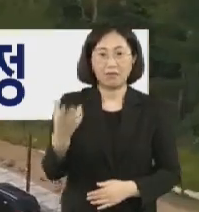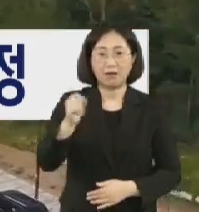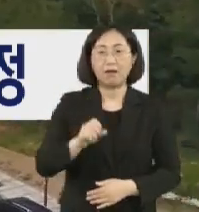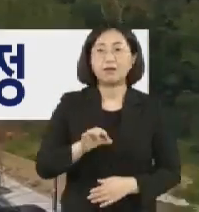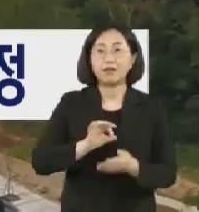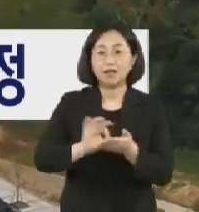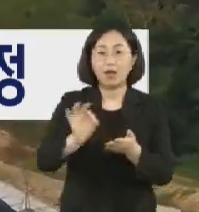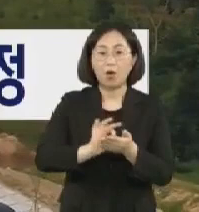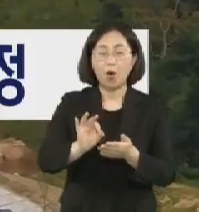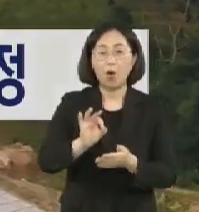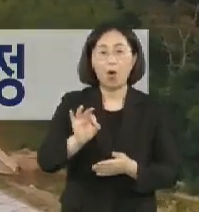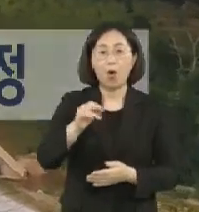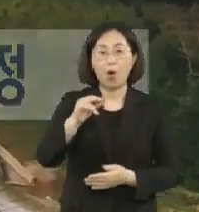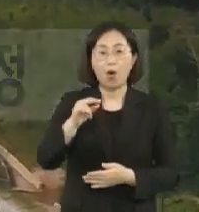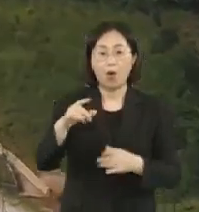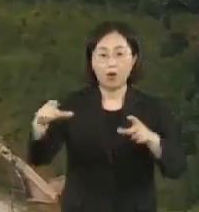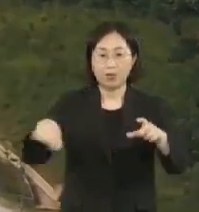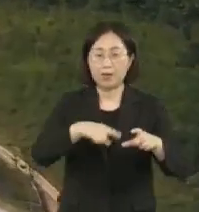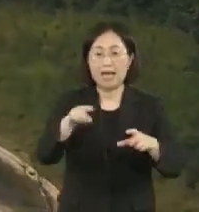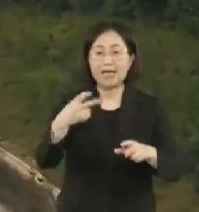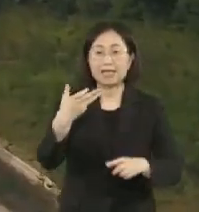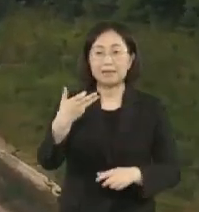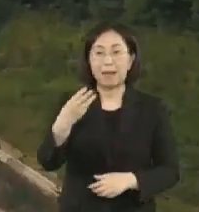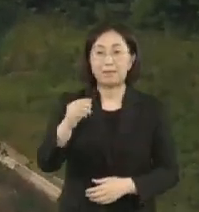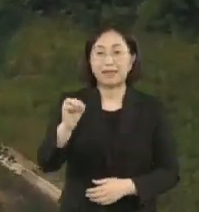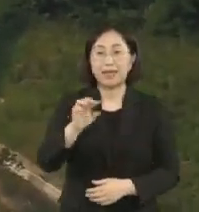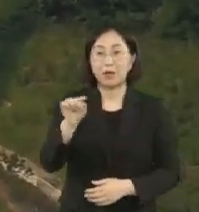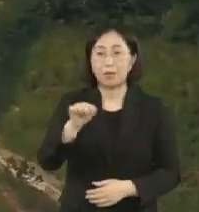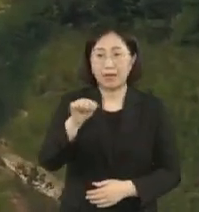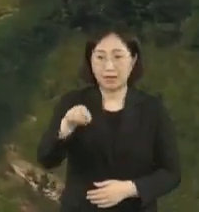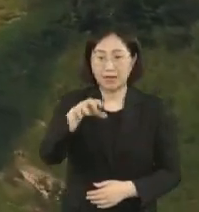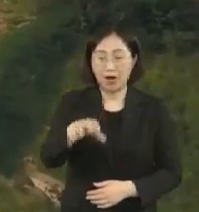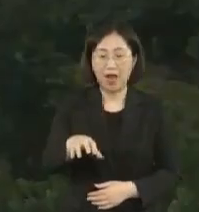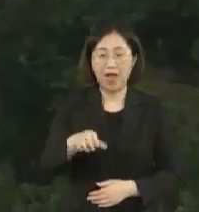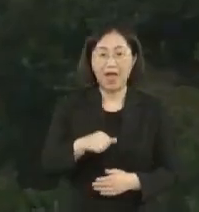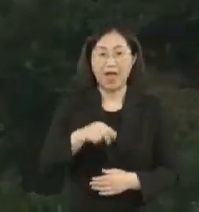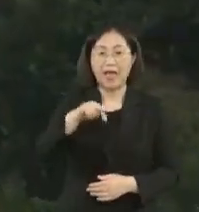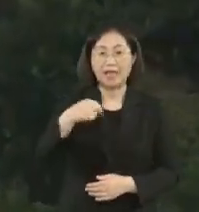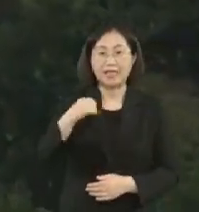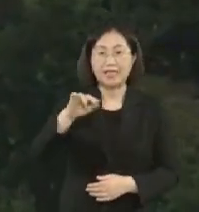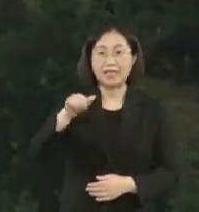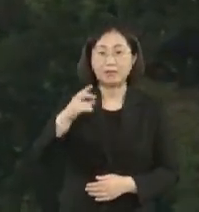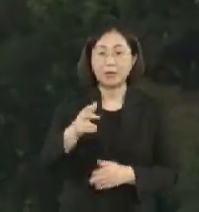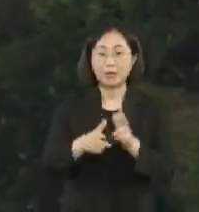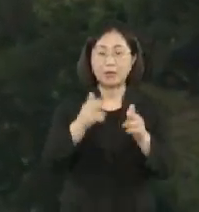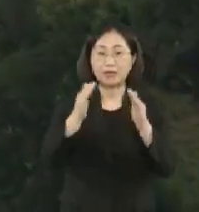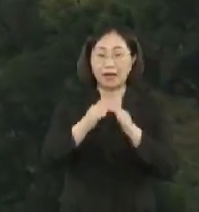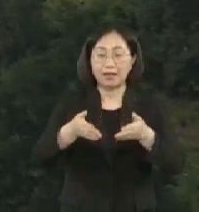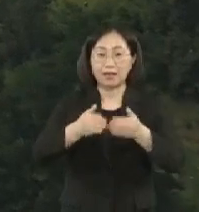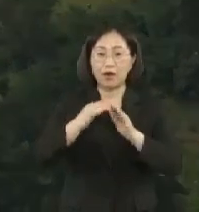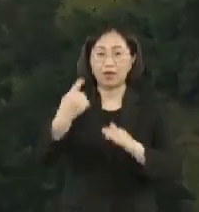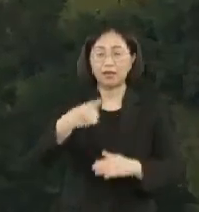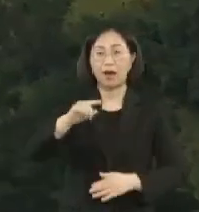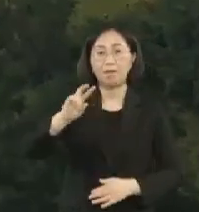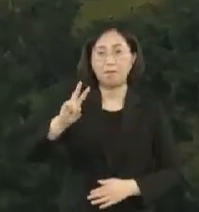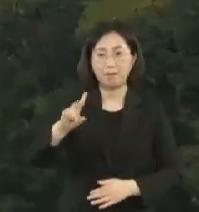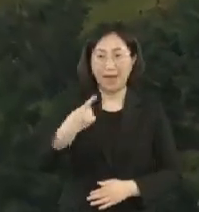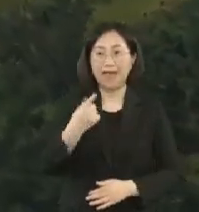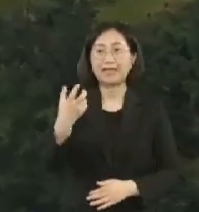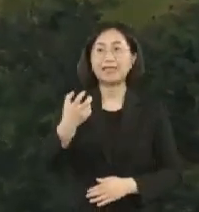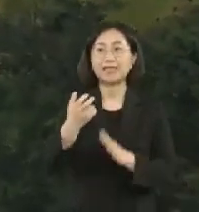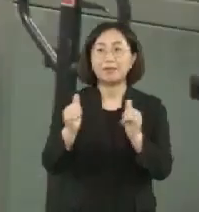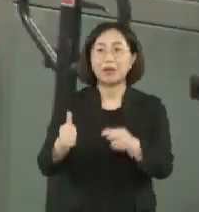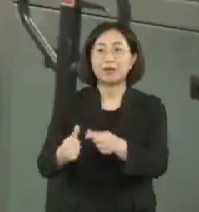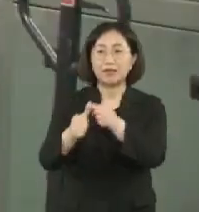동부 바이오 산업단지 늬 18만 제곱미터의 부지 식음료 제조 공장을 짓고 1170 명을 채용할